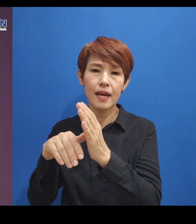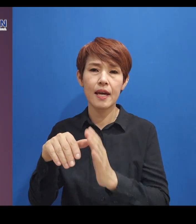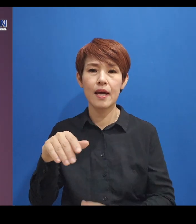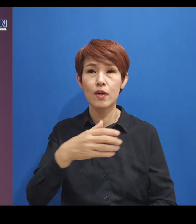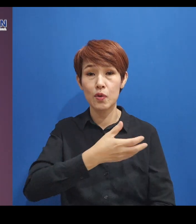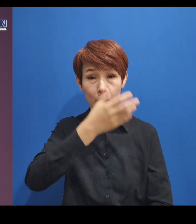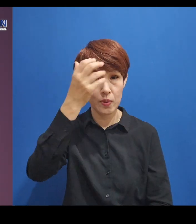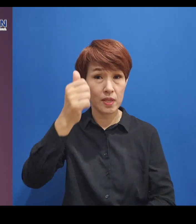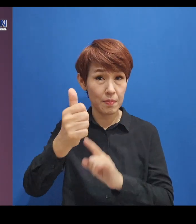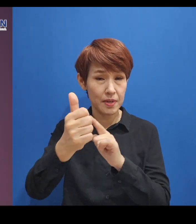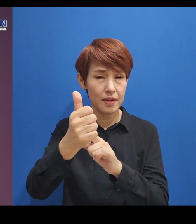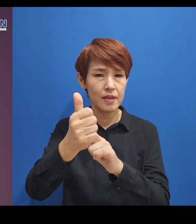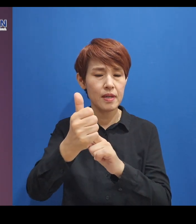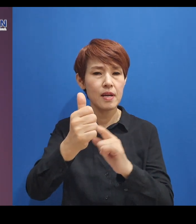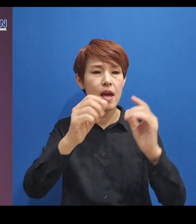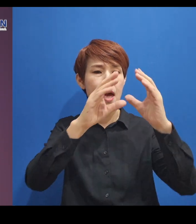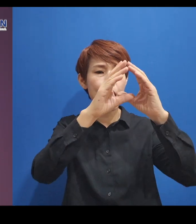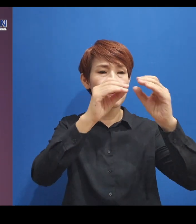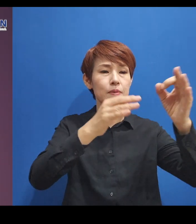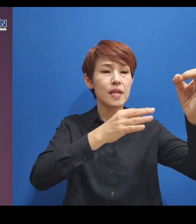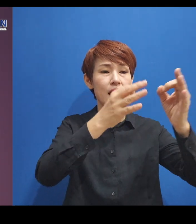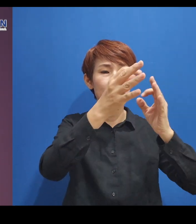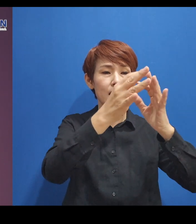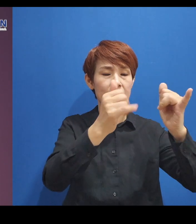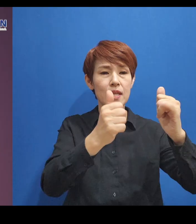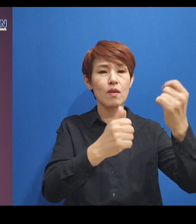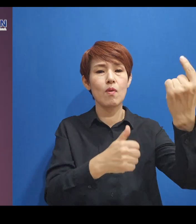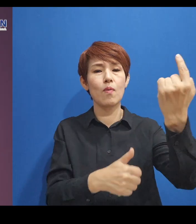애굽으로 가고 있는 상인을 등장시키시죠.